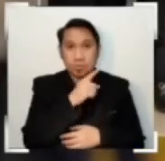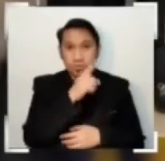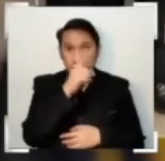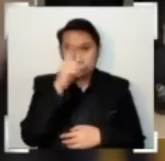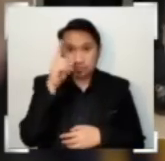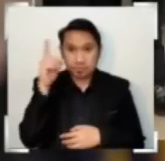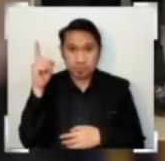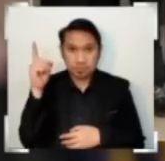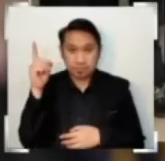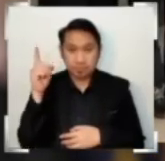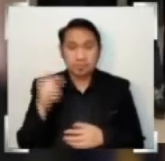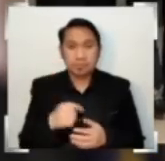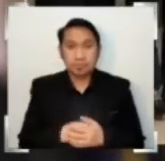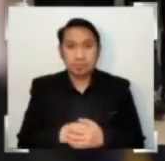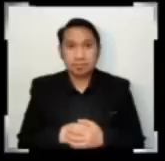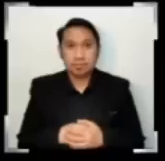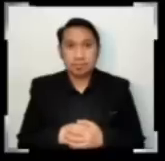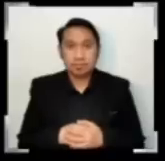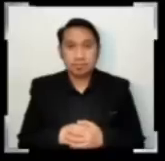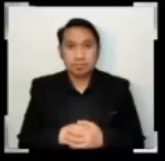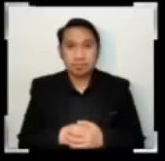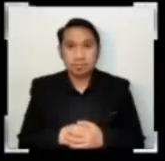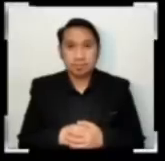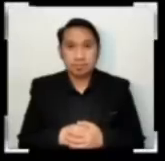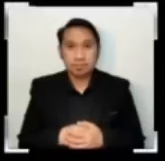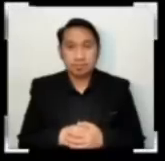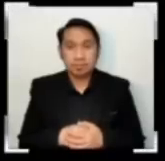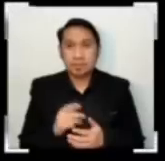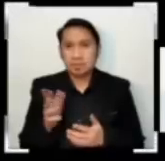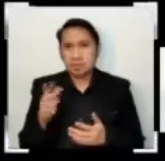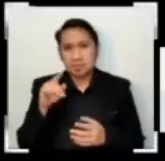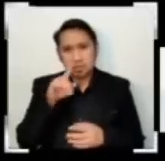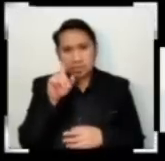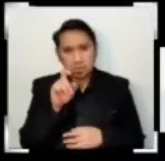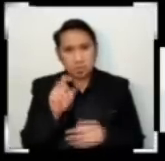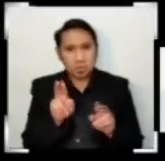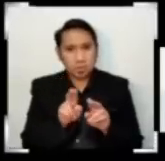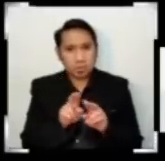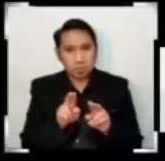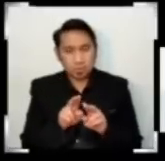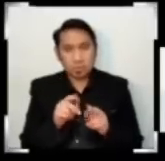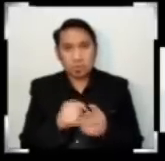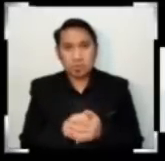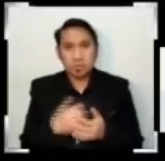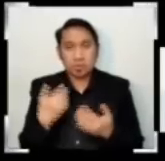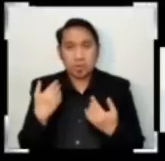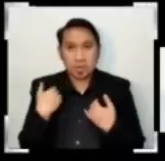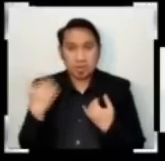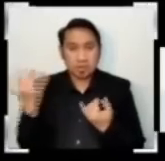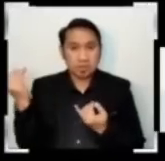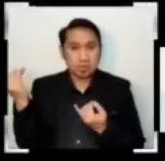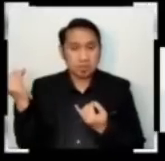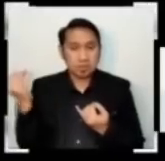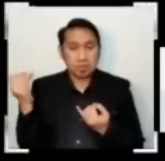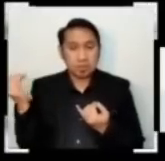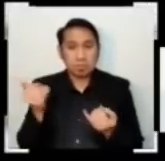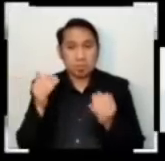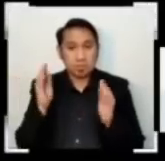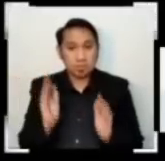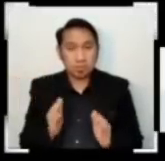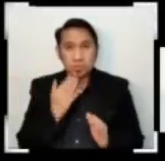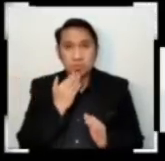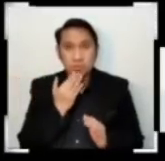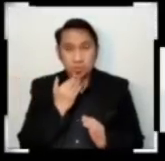at Panganiban sa Malacañang. Is it normal to host sugar importers in Malacañang? Is